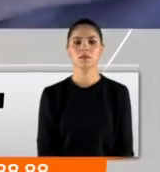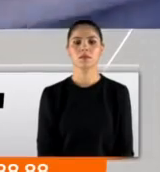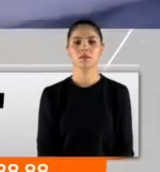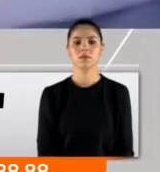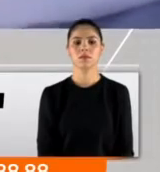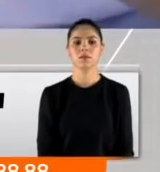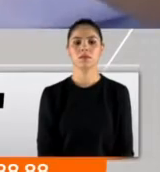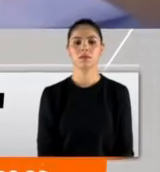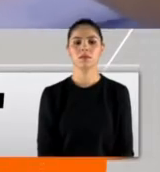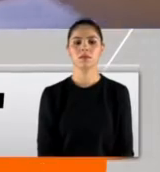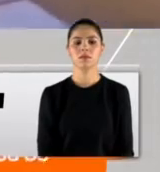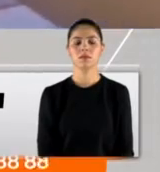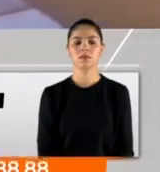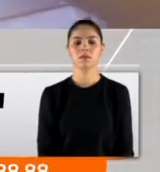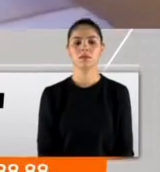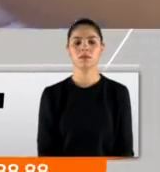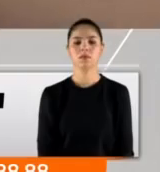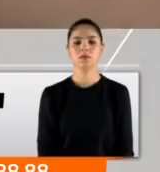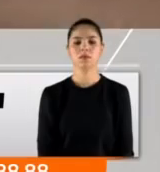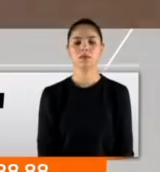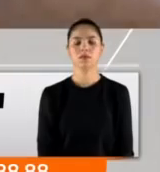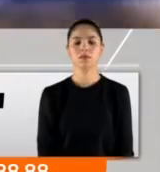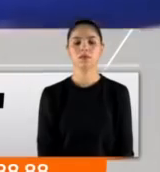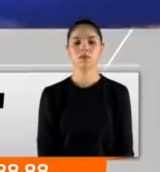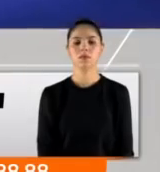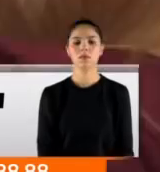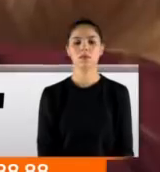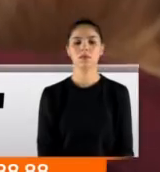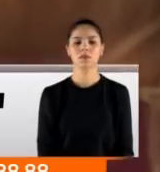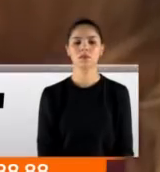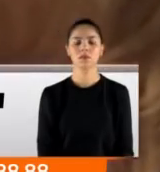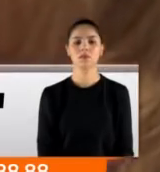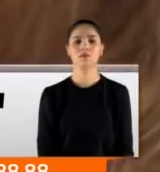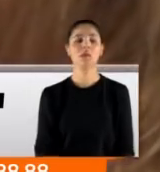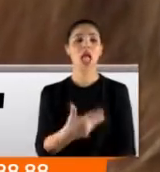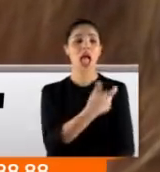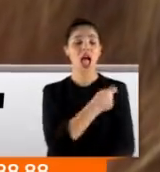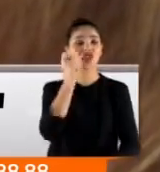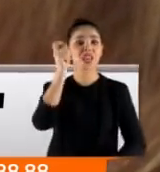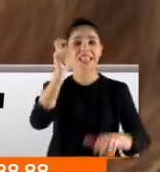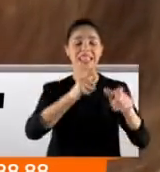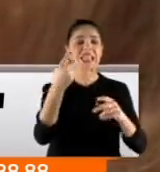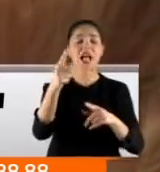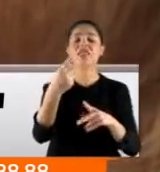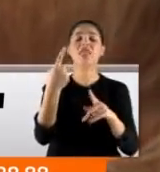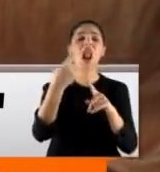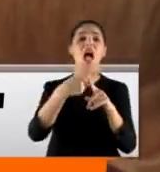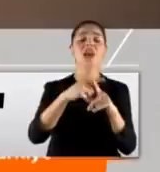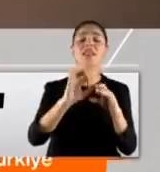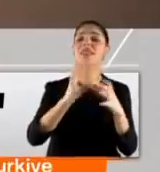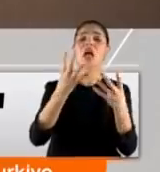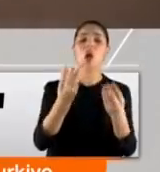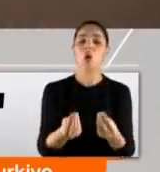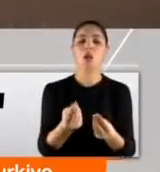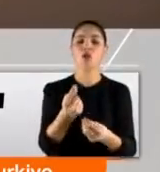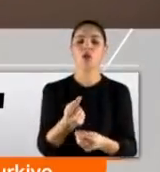into at least some efficacy in preventing infection. So I'm very confident. Peki aşının insanlar üzerindeki etkisi ne kadar olacak?